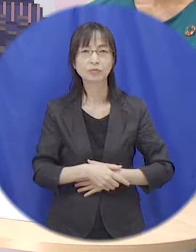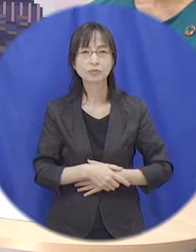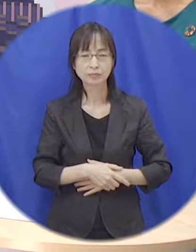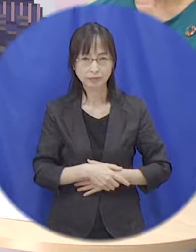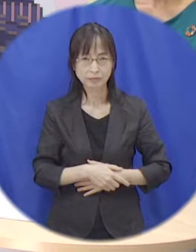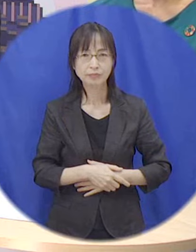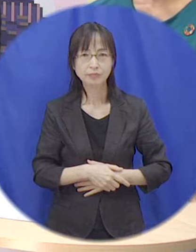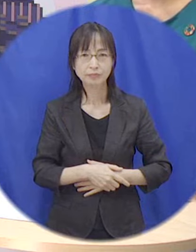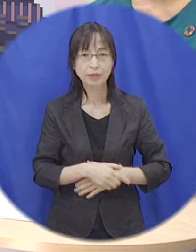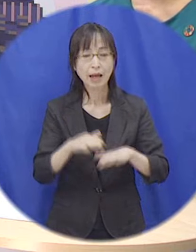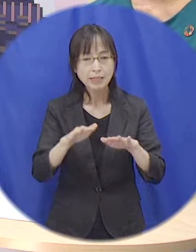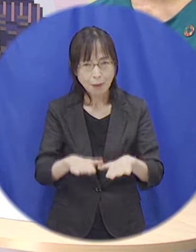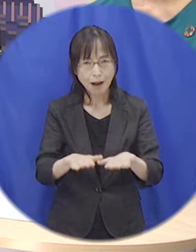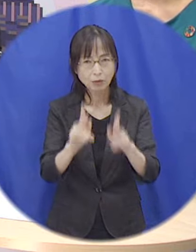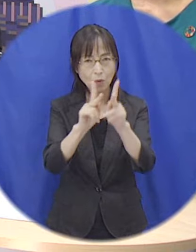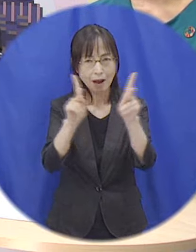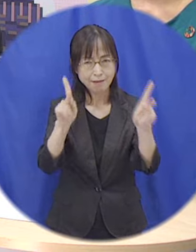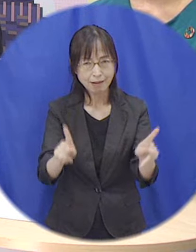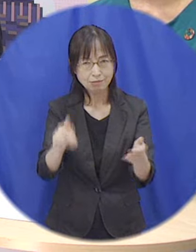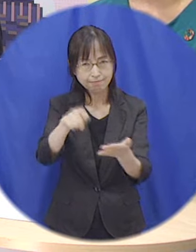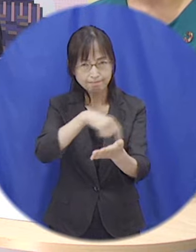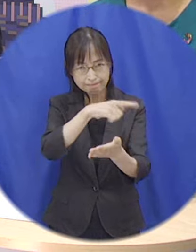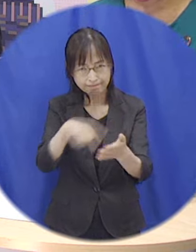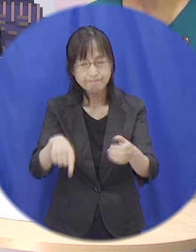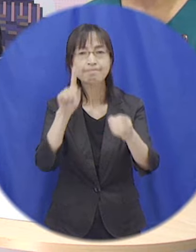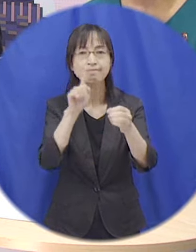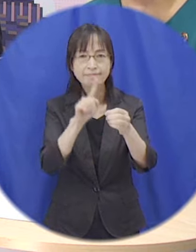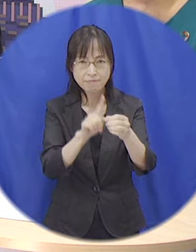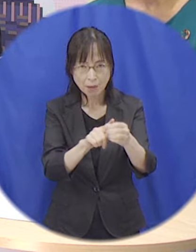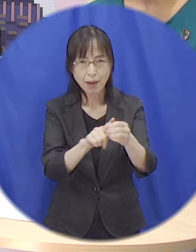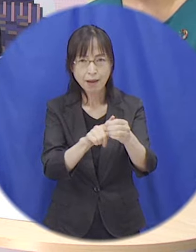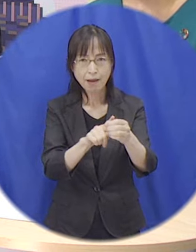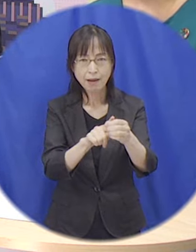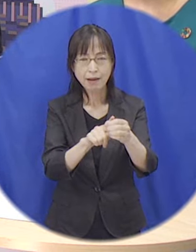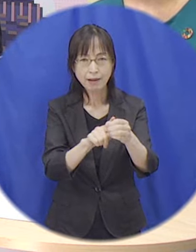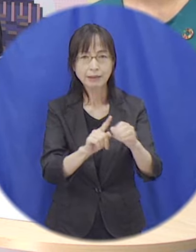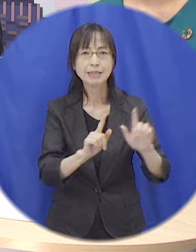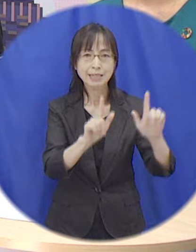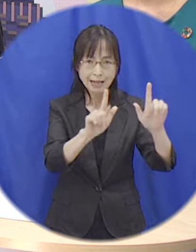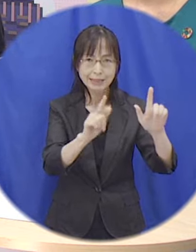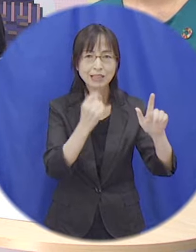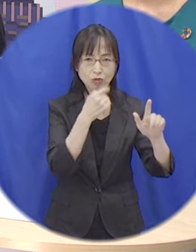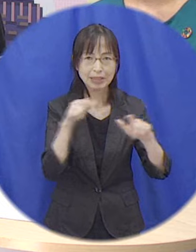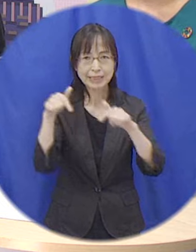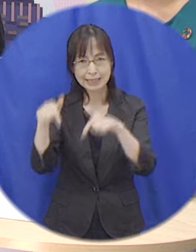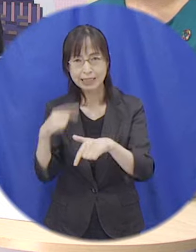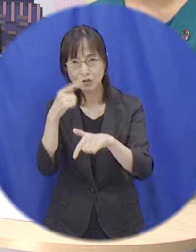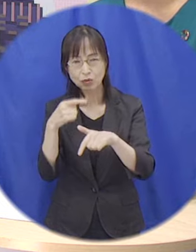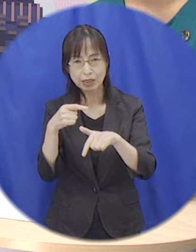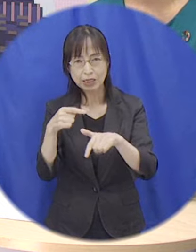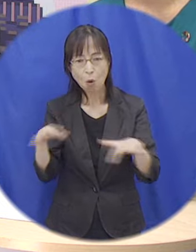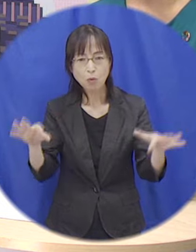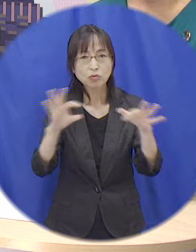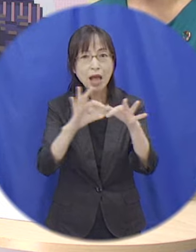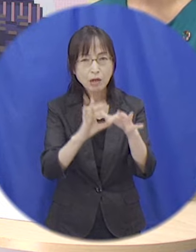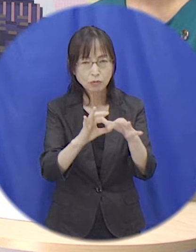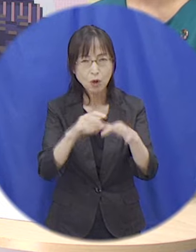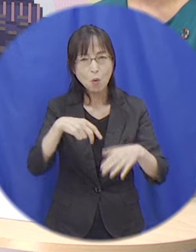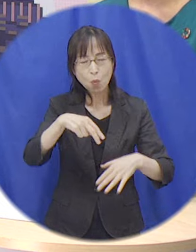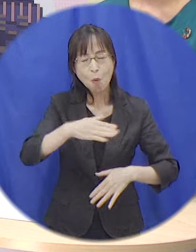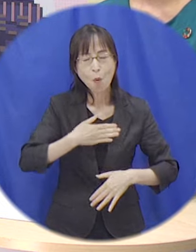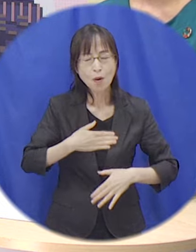ではこの現状の課題を打破するために、東口西口を結ぶこのウォーカブルな街